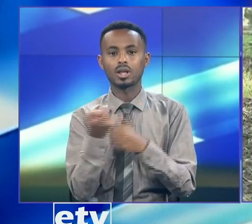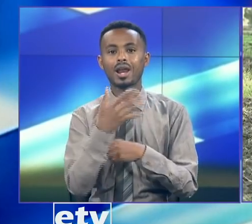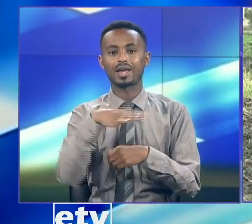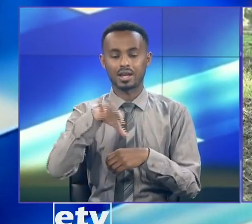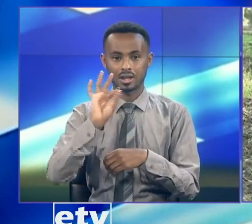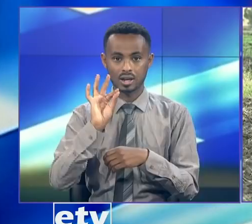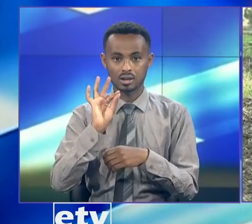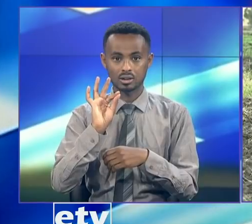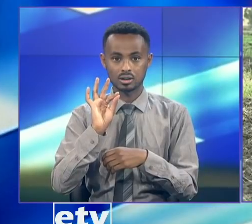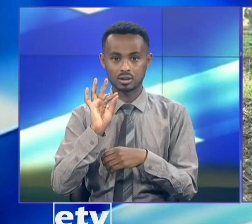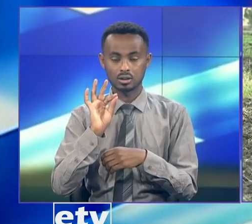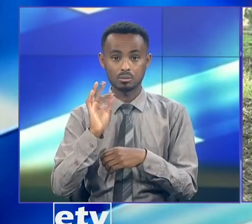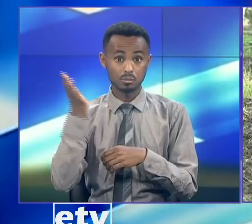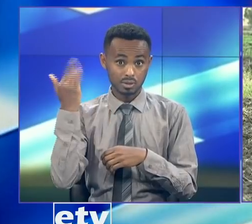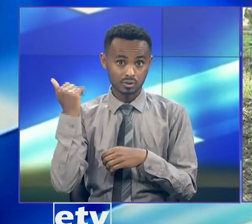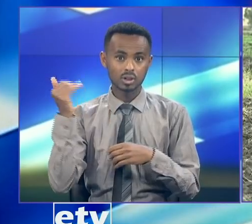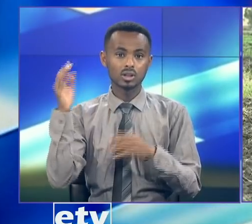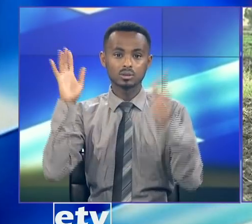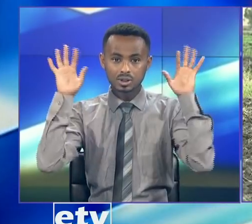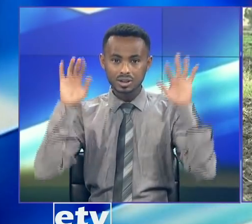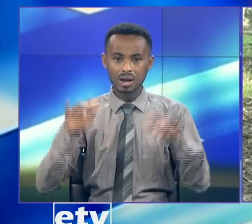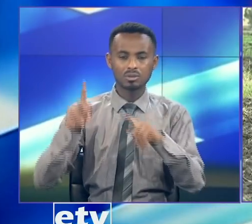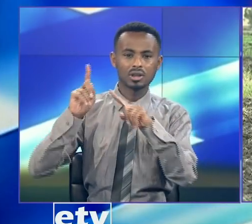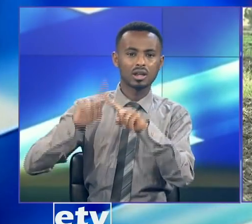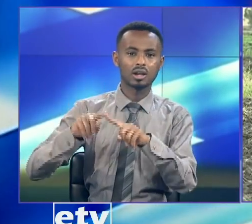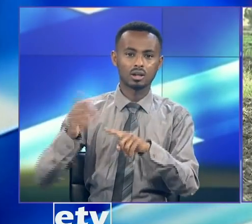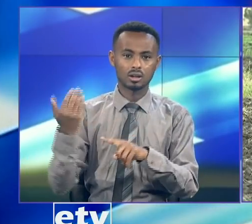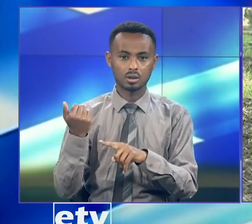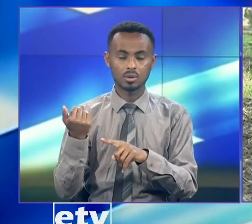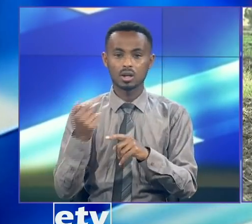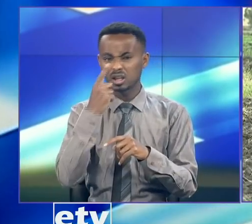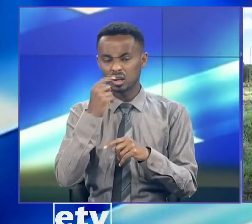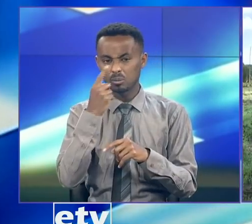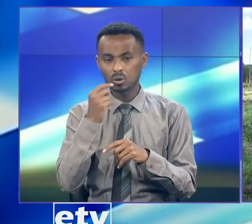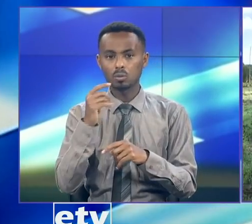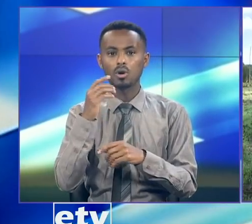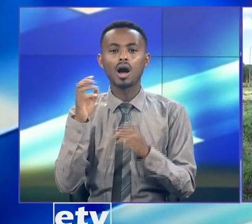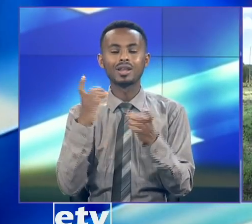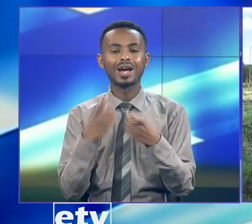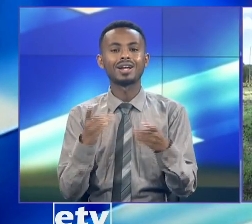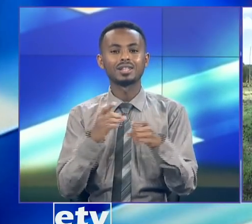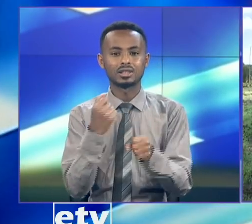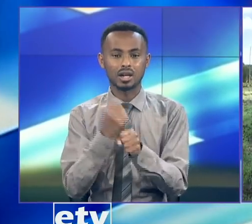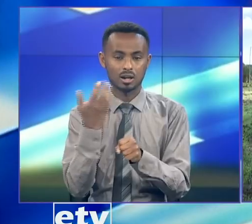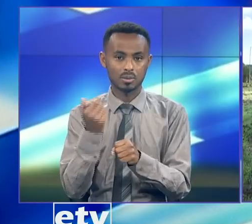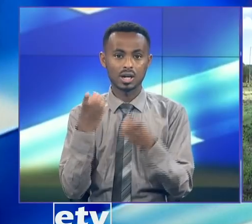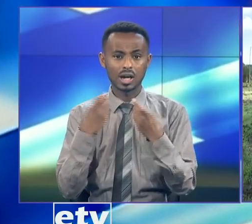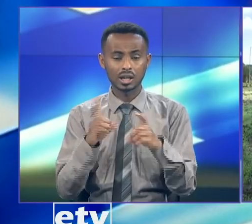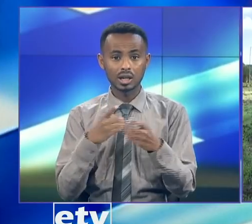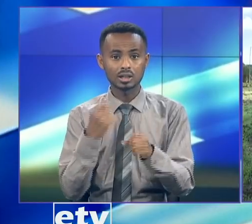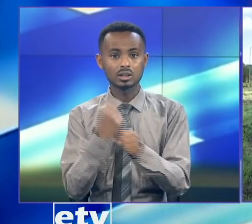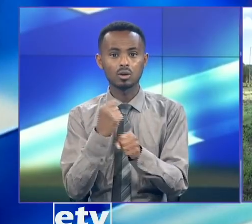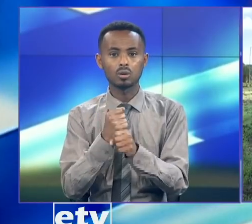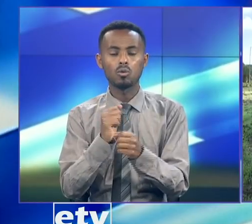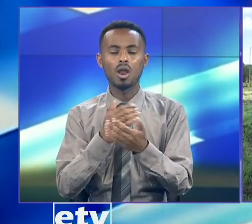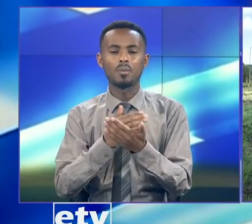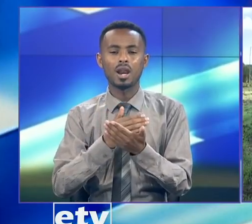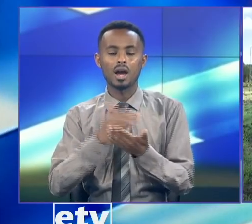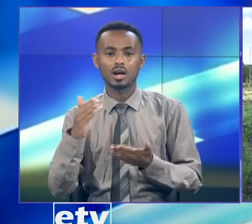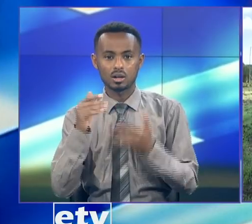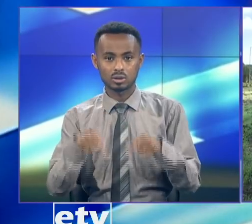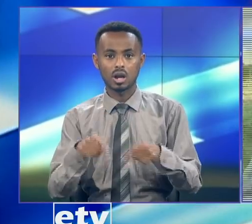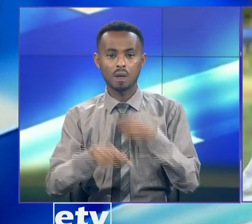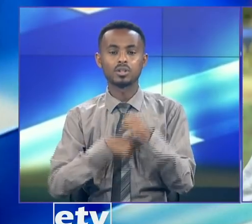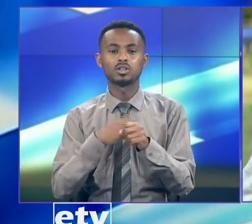ይገኛል። ዝናብ ጥገኝነት ነበር በማታ እንደምንጠቀመው የተለመደው ደግሞ አታክልት ስራ ነበር። ከአታክልት ስራ ደግሞ ለመላቀቅ አሁን